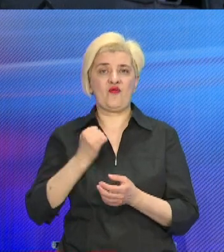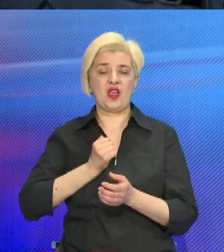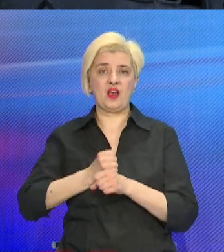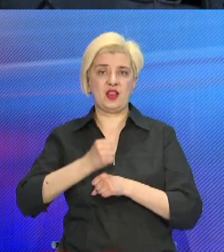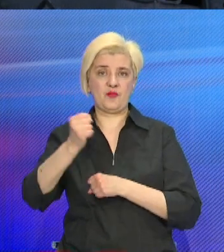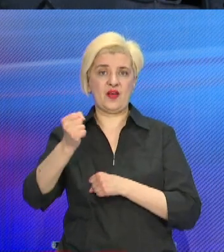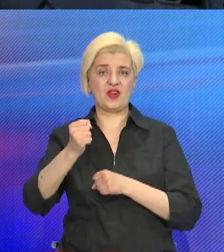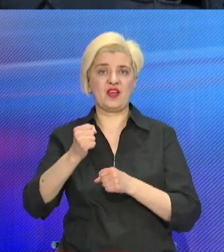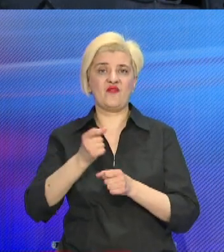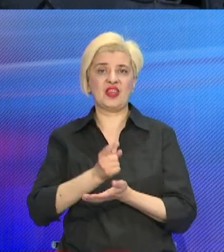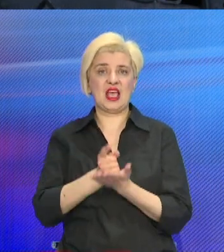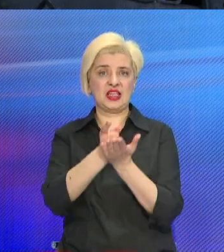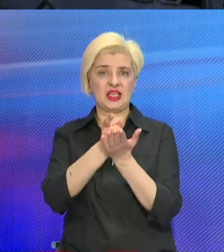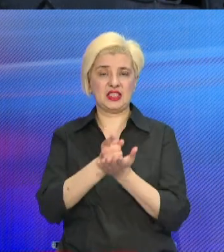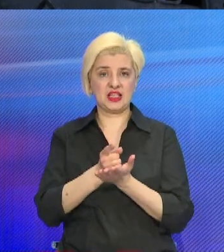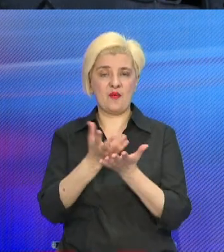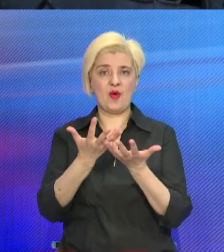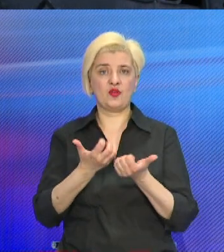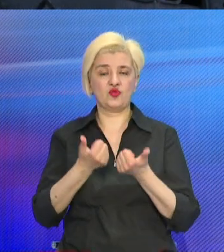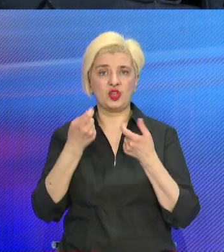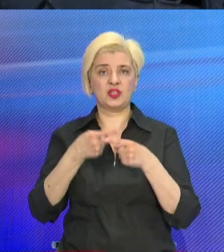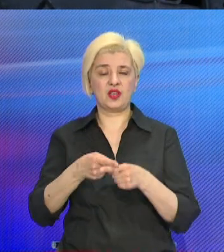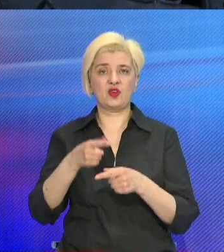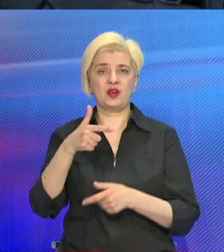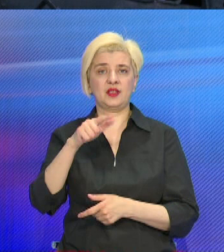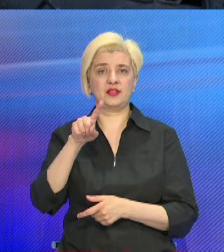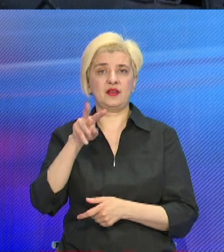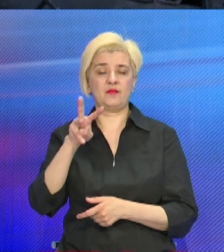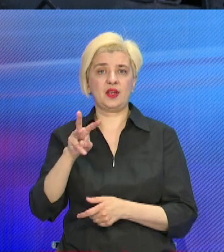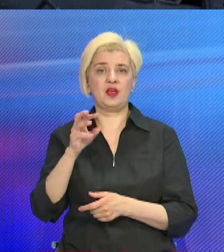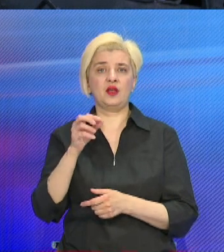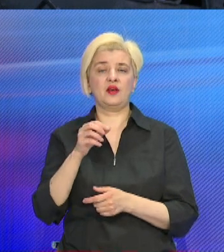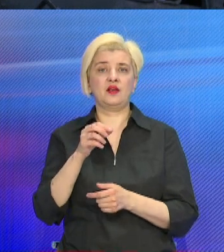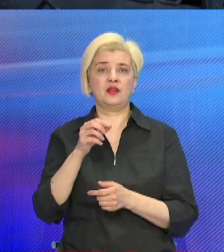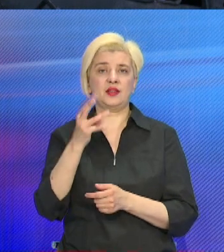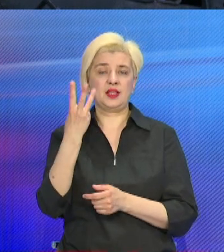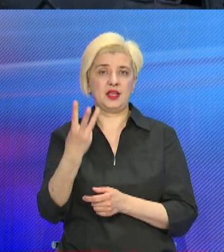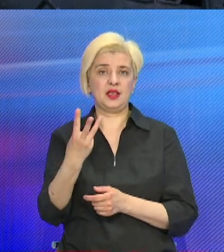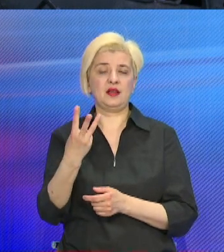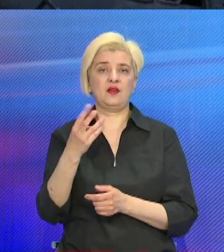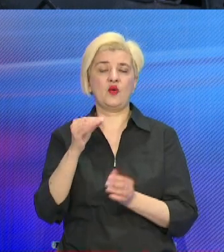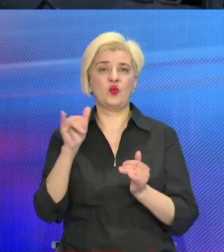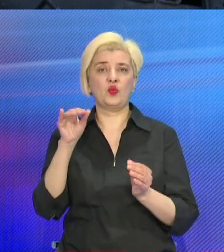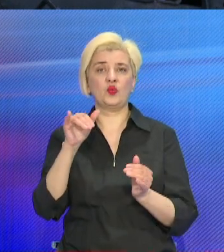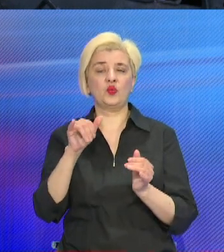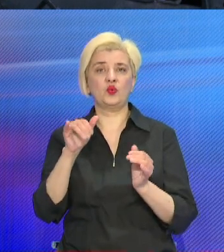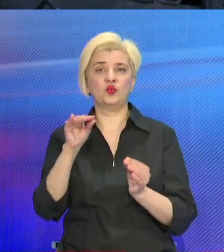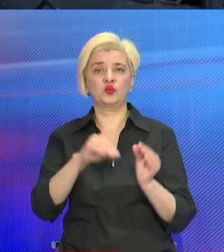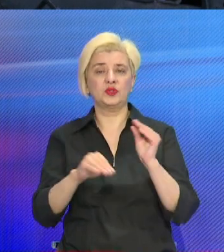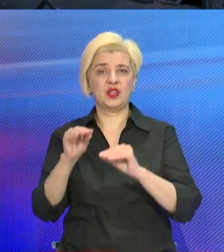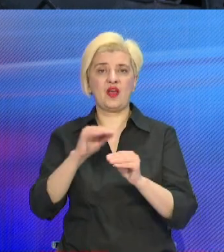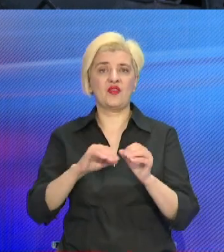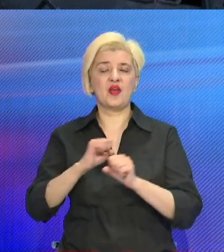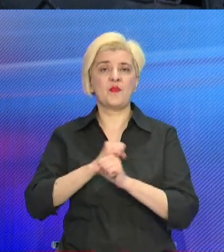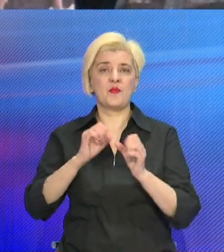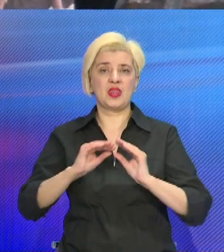танкисты. Получил технику вот ГМЗ-3, гусеничный минозаградитель. Устанавливать минные поля на территории Беларуси,